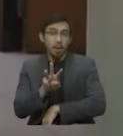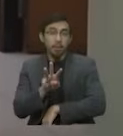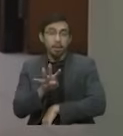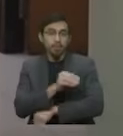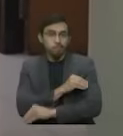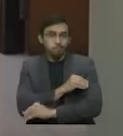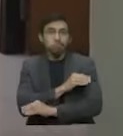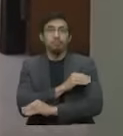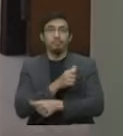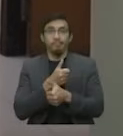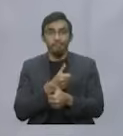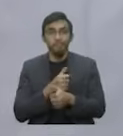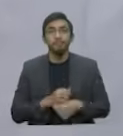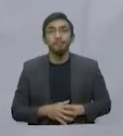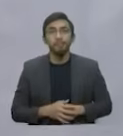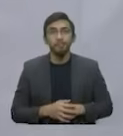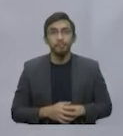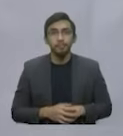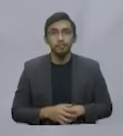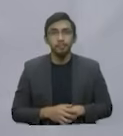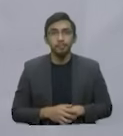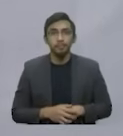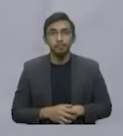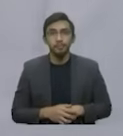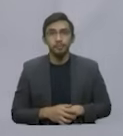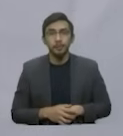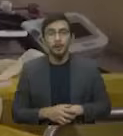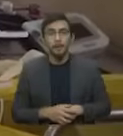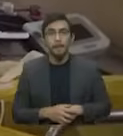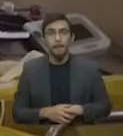virus COVID-19. Tim Liputan iNews melaporkan.